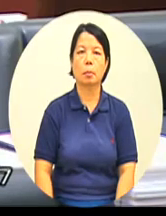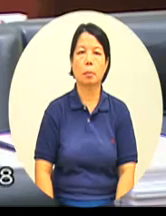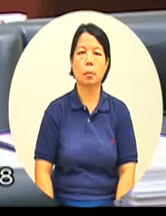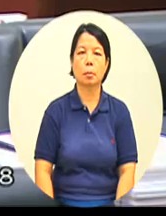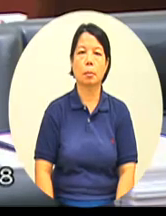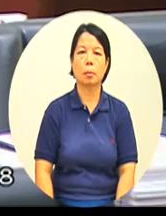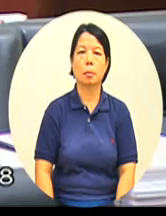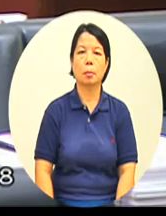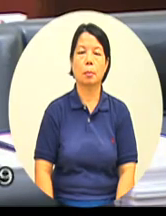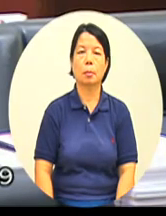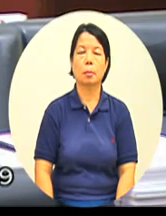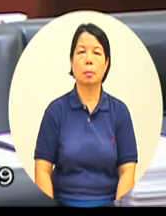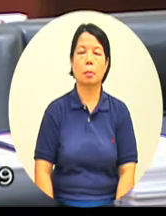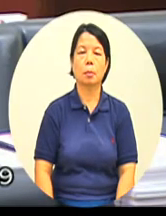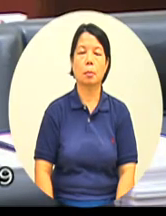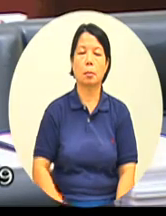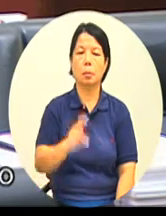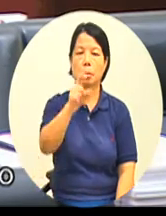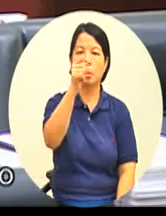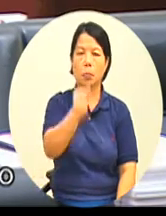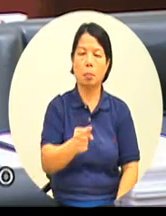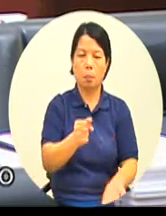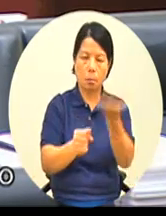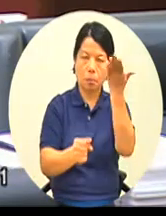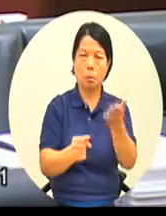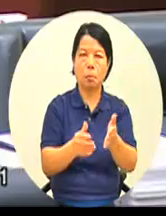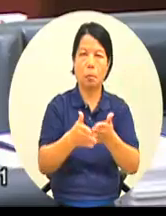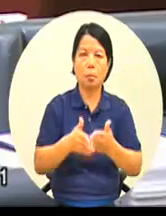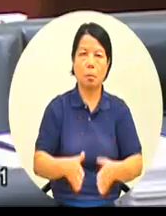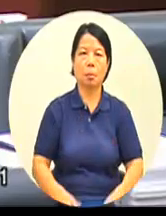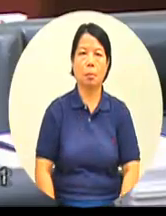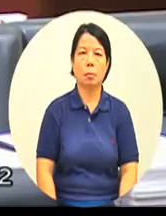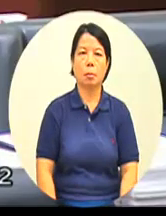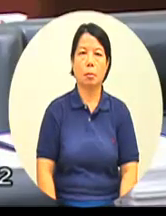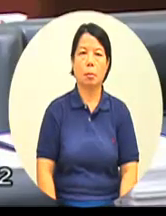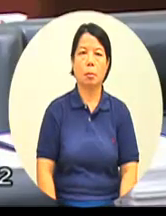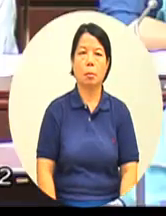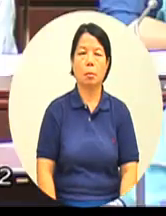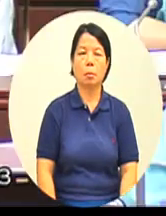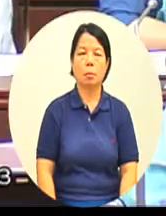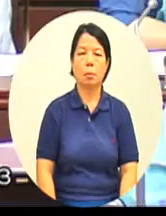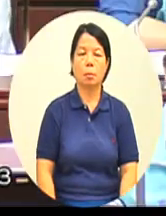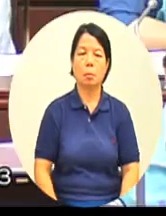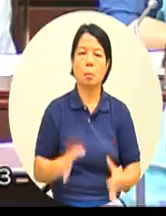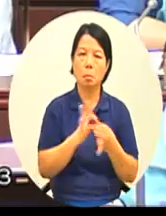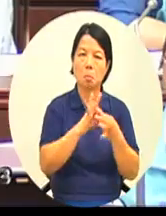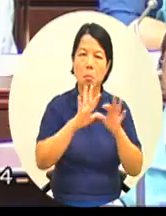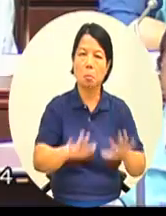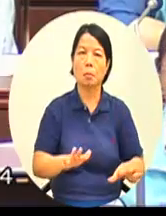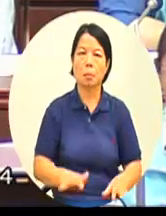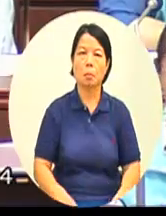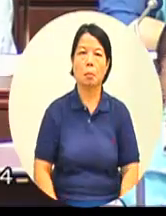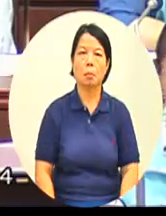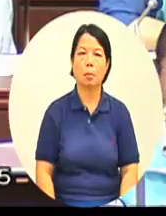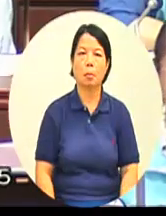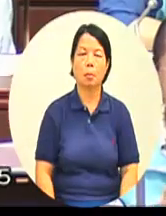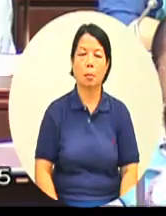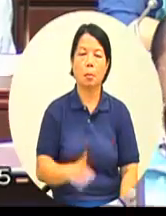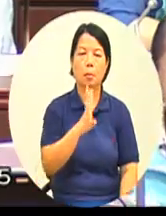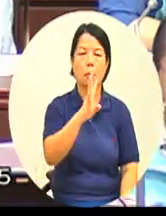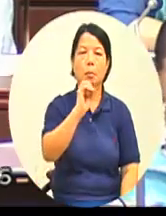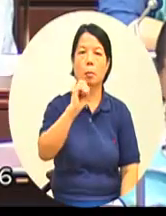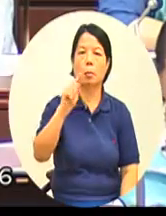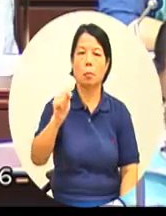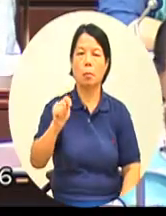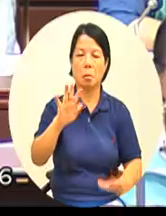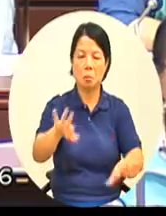可能 就要10亿以上的规模，对，而且因为现在BOT 的争议